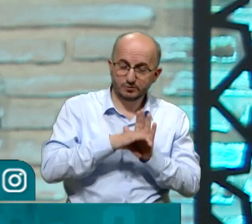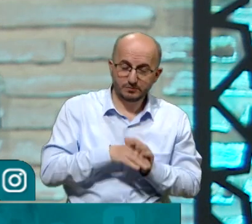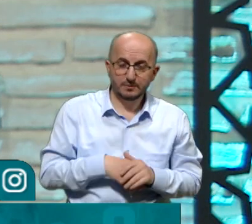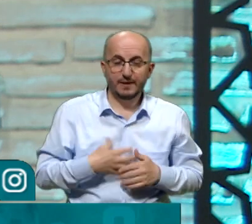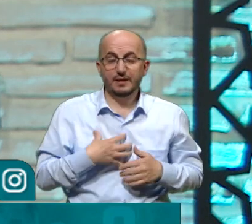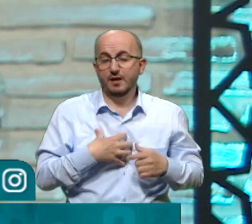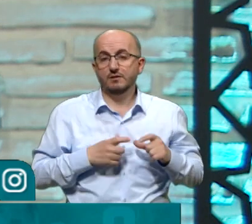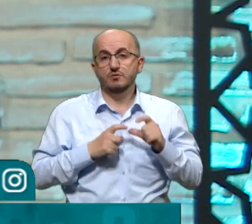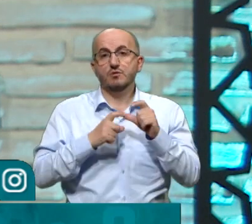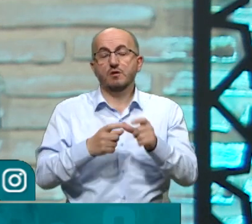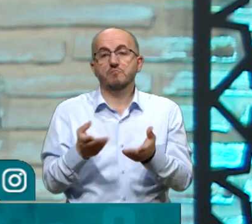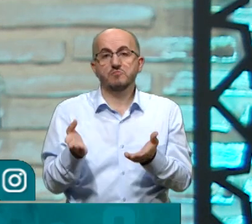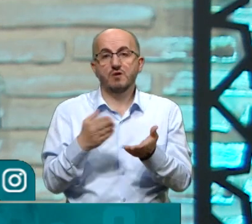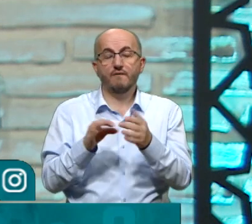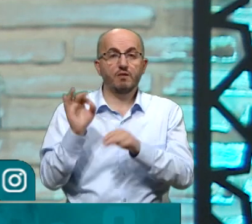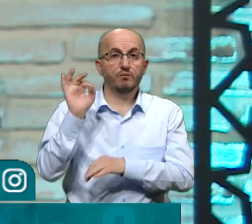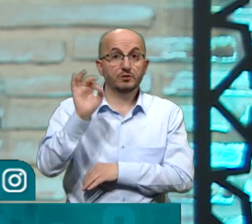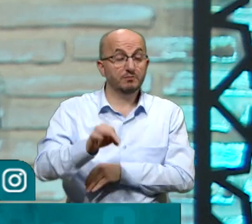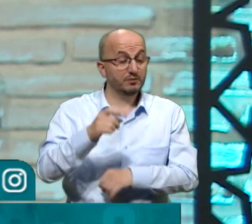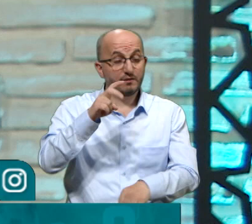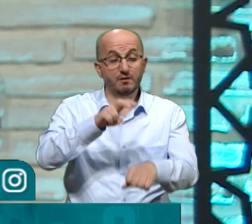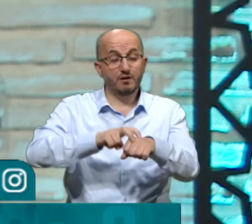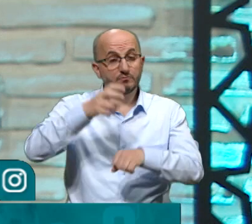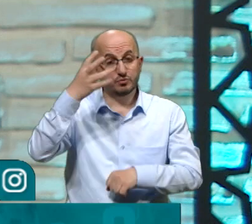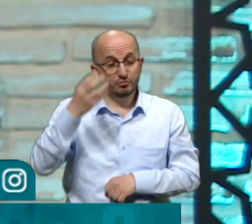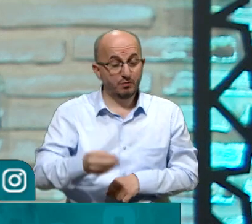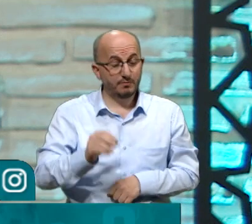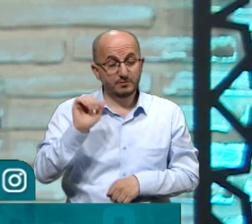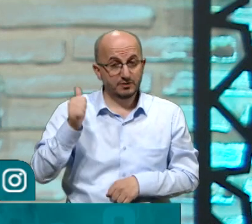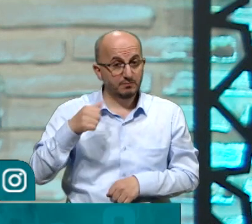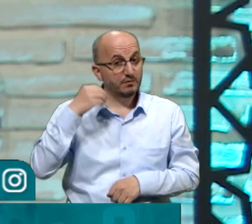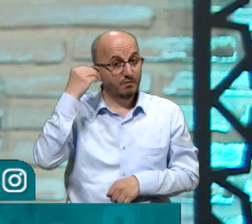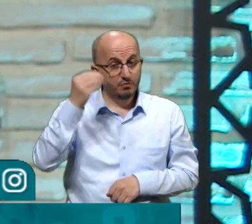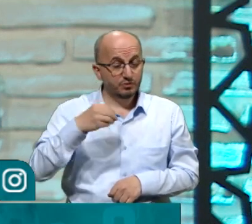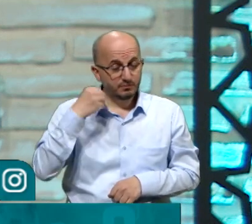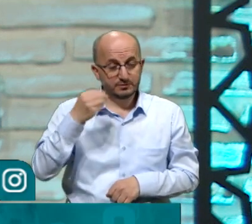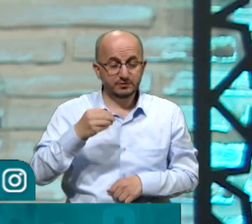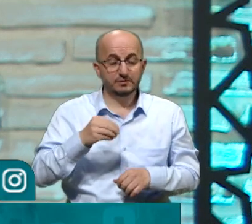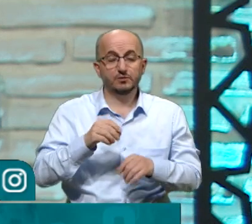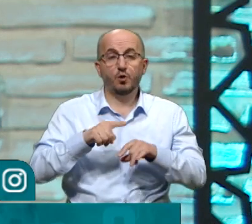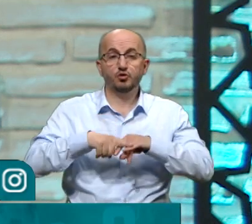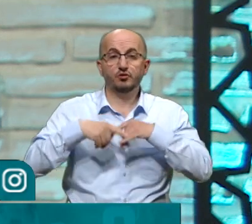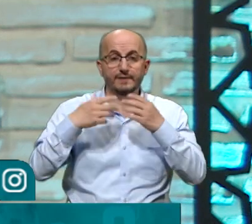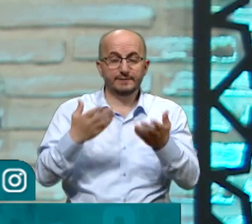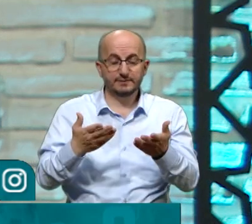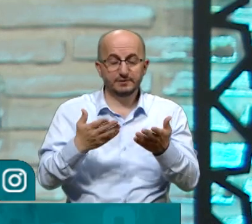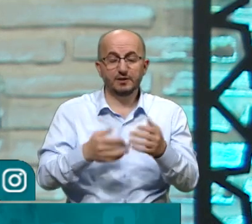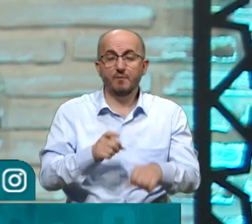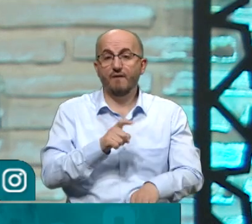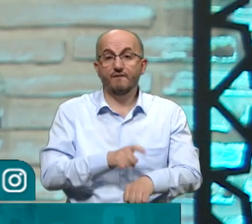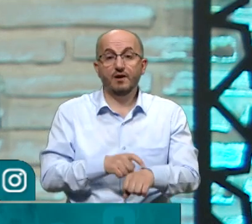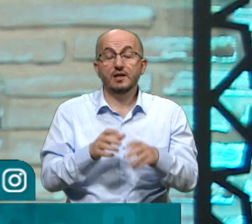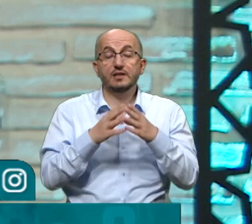soralım sayfalarını da ulaşabileceklerini hatırlatmış olalım kıymetli Hocamız dahil Turalı bir hoş geldiniz diyelim Efendi akabinde vakit